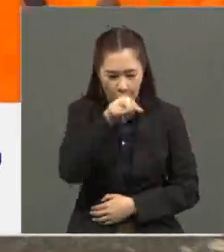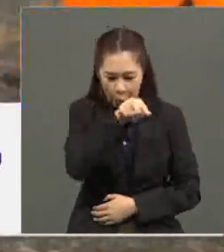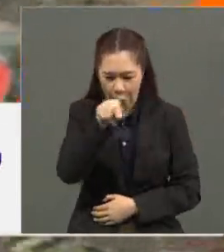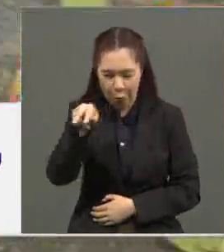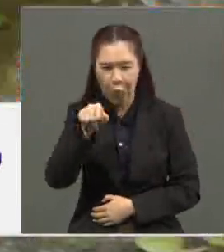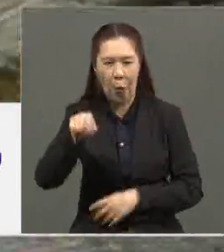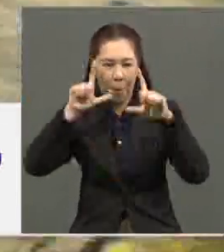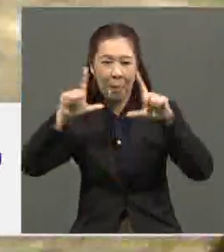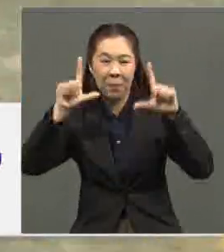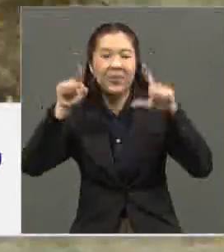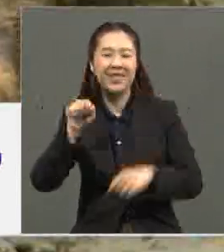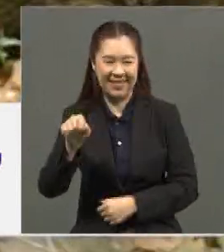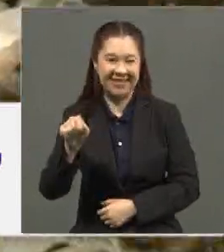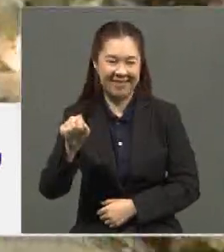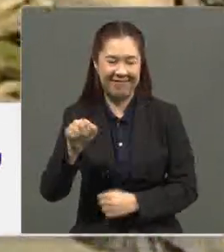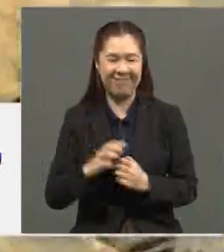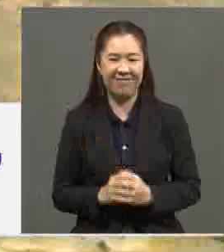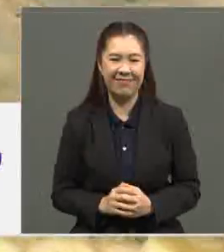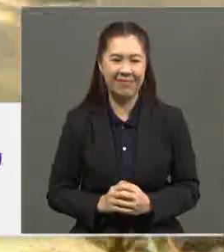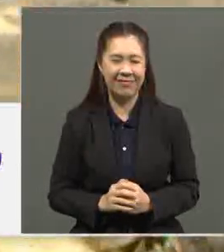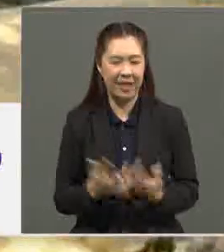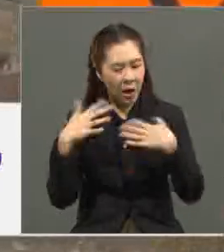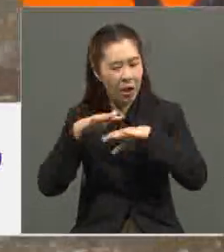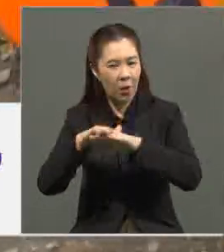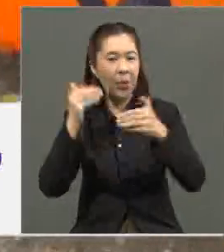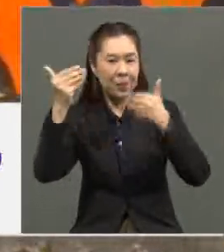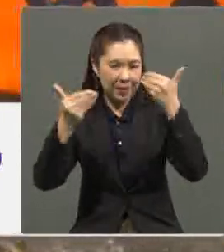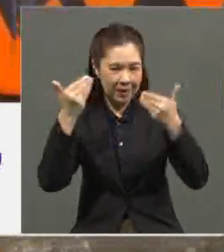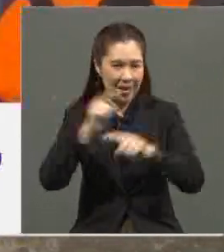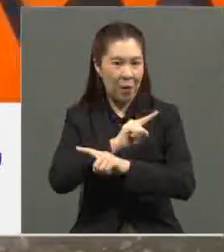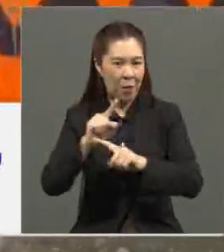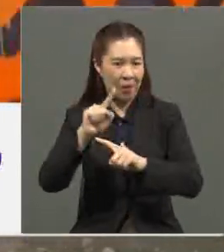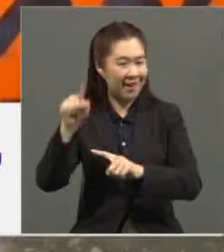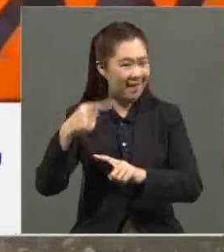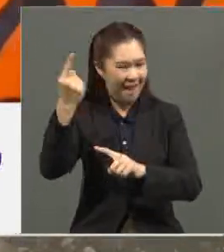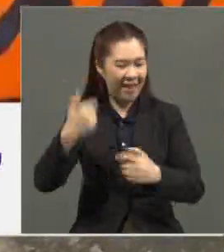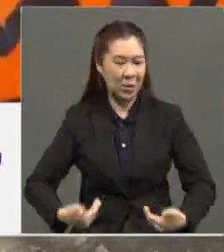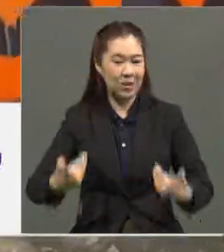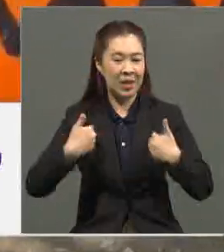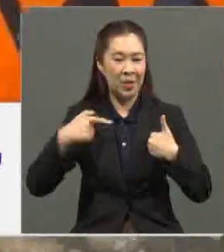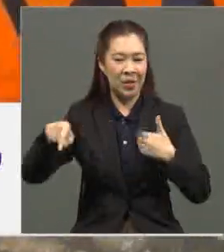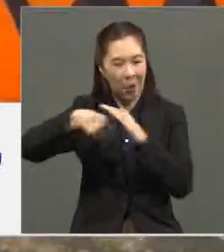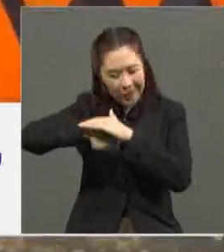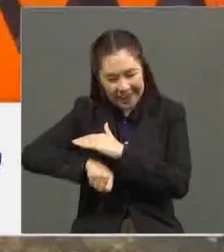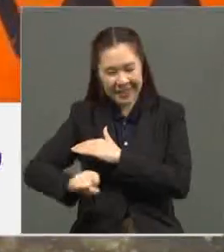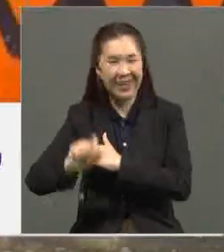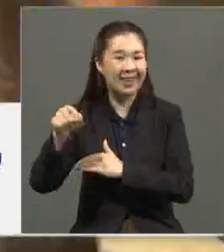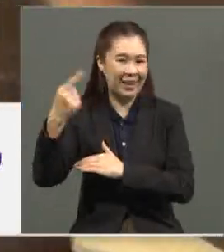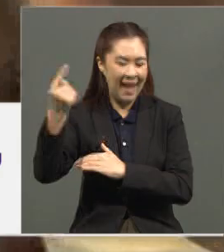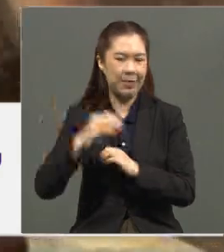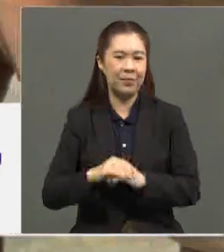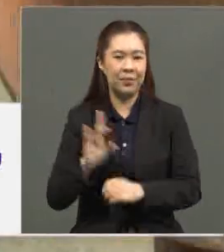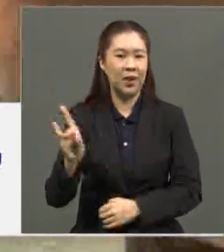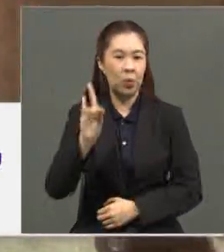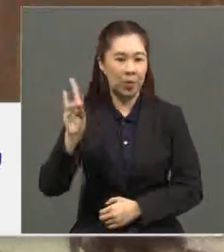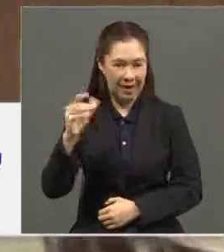ตาสาวนะคะแห่งสวนสัตว์เปิดเขาวเขียวค่ะก็ร่วมเทศกาลฮาโลวีนเป็นครั้งแรกในชีวิตด้วยเพราะน้องเพิ่งเกิดนะอ่ะทางสงสัตว์เนี่ย